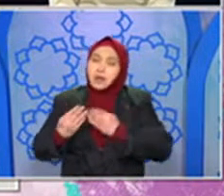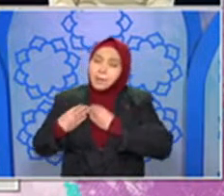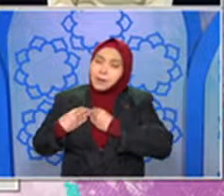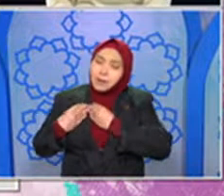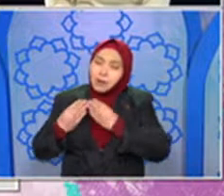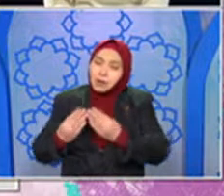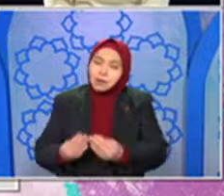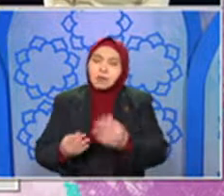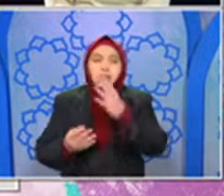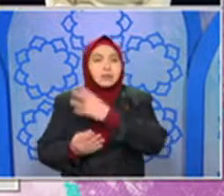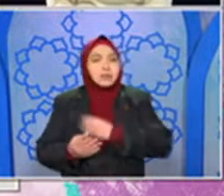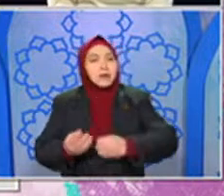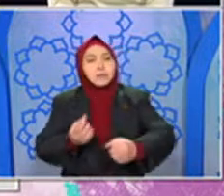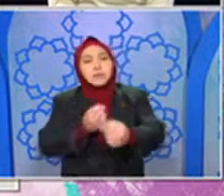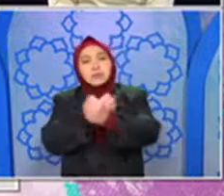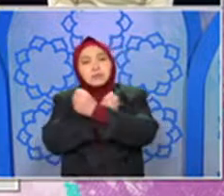الرحمن